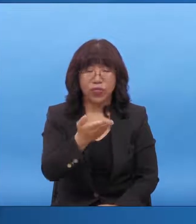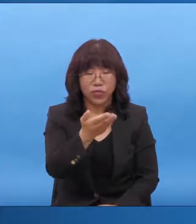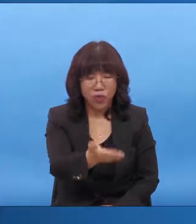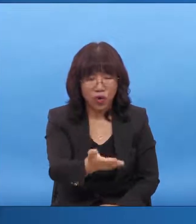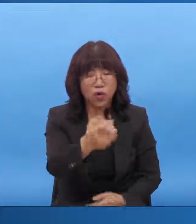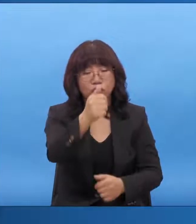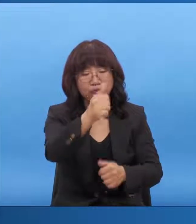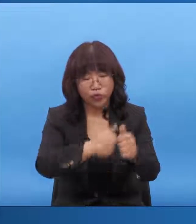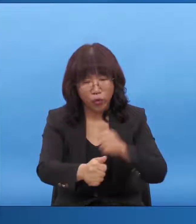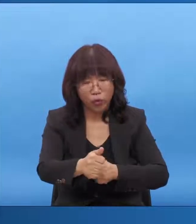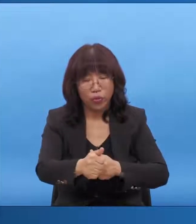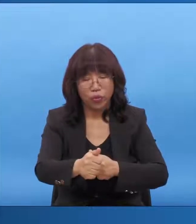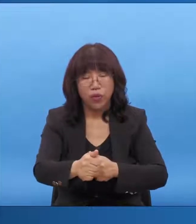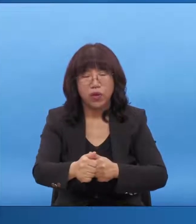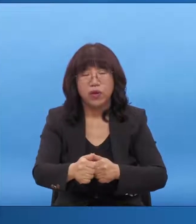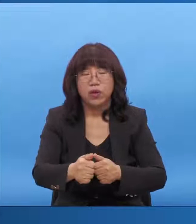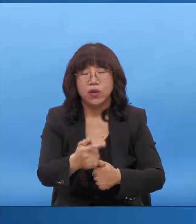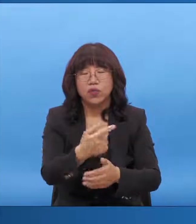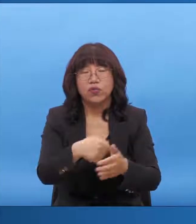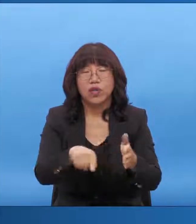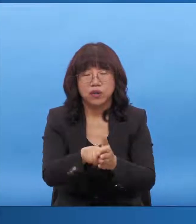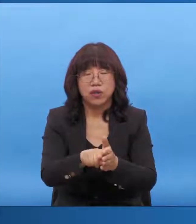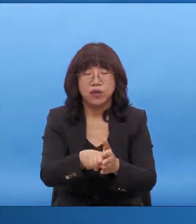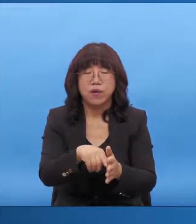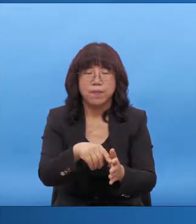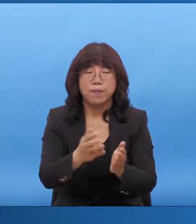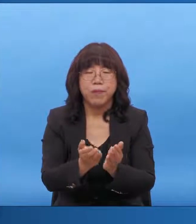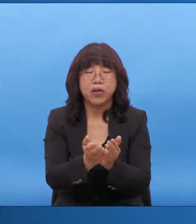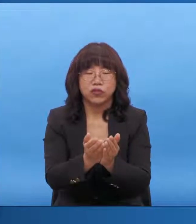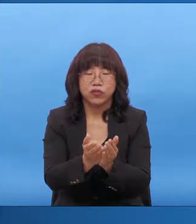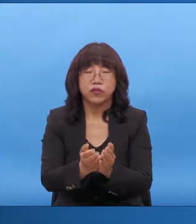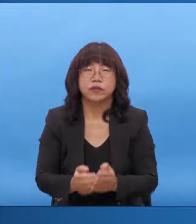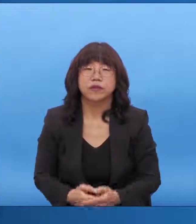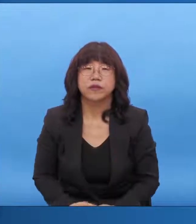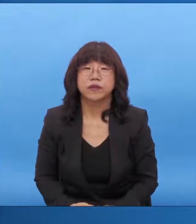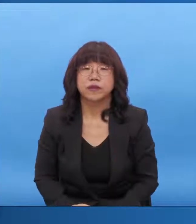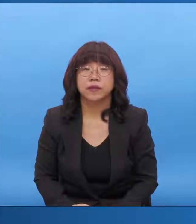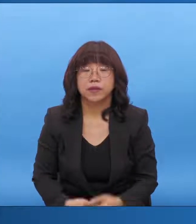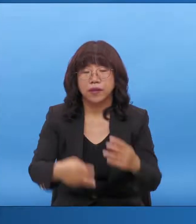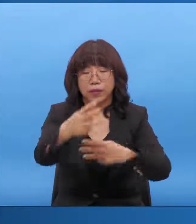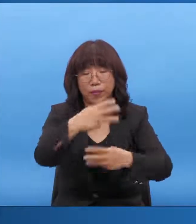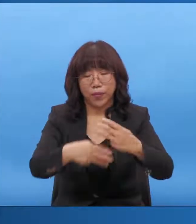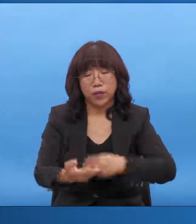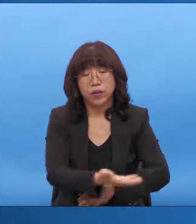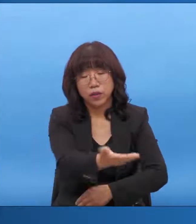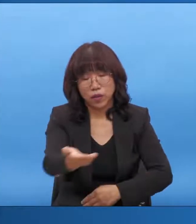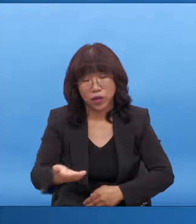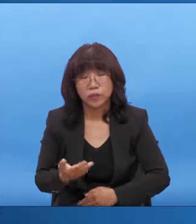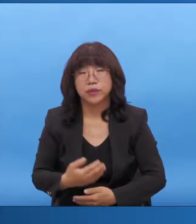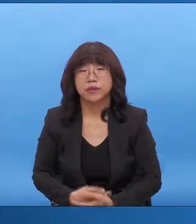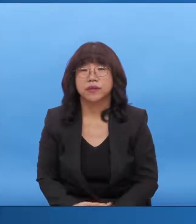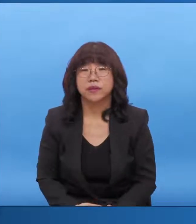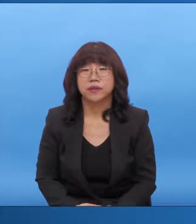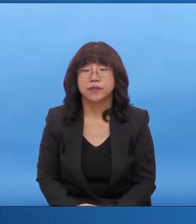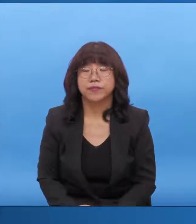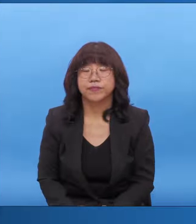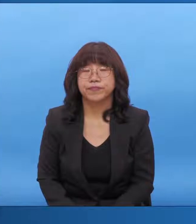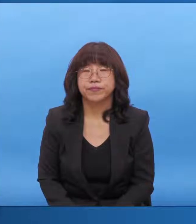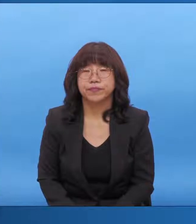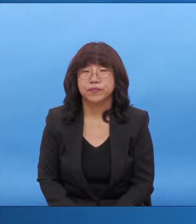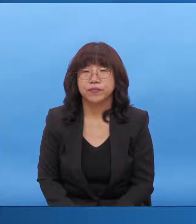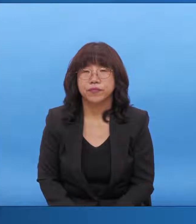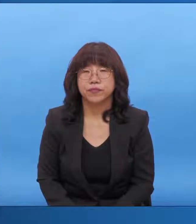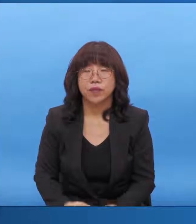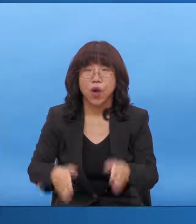is the instructions that God gave, these three instructions. 그래서 렘넌트들은 무엇 때문에 공부해야